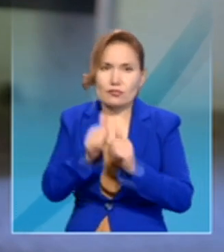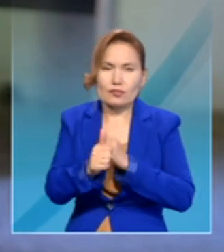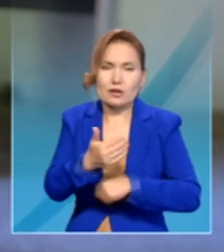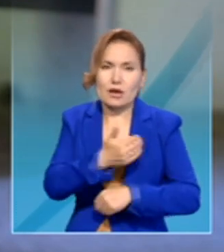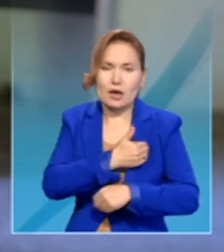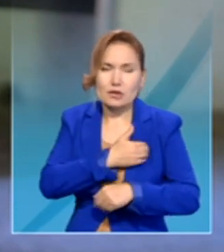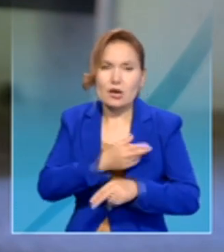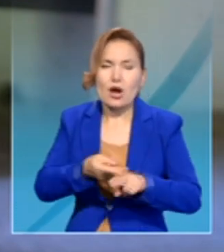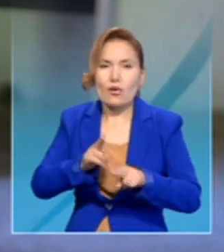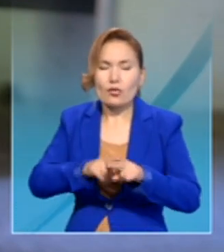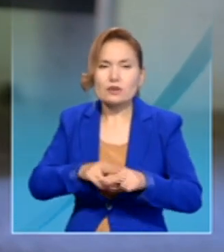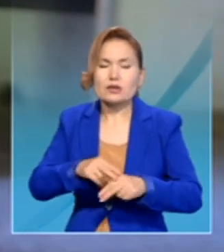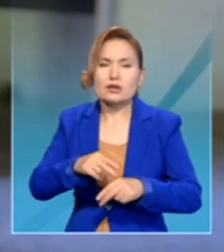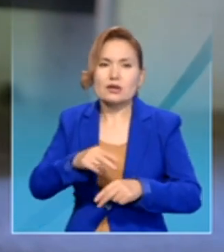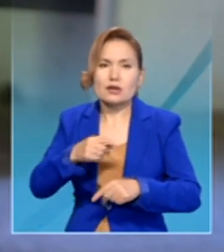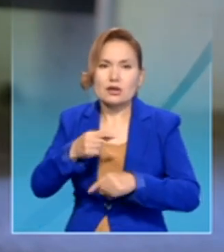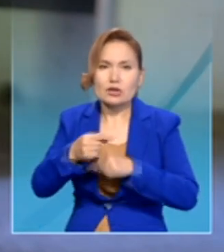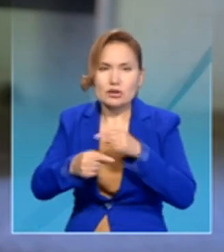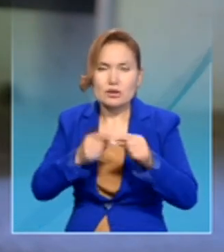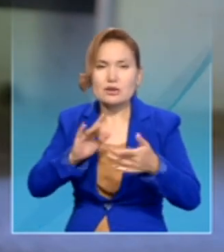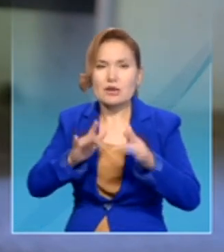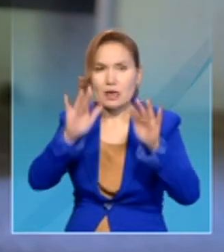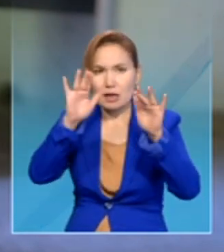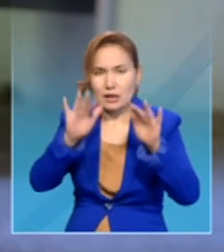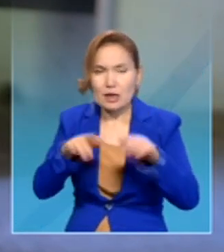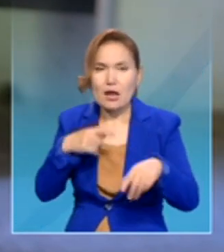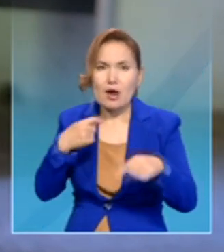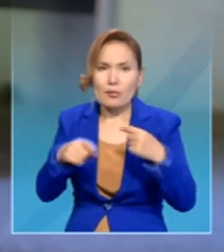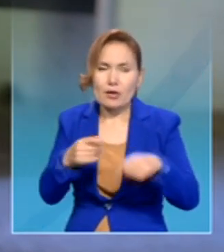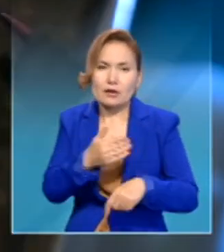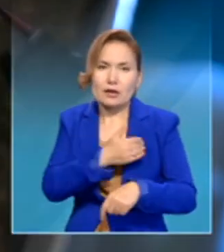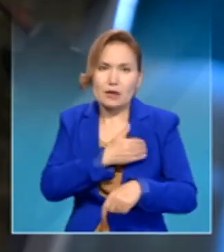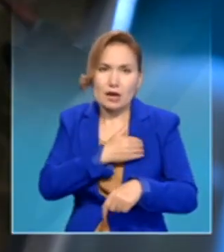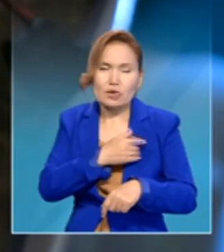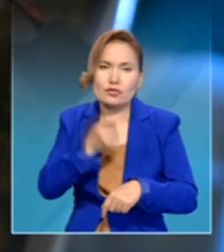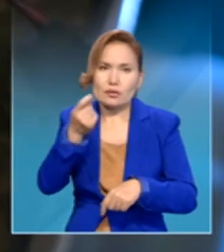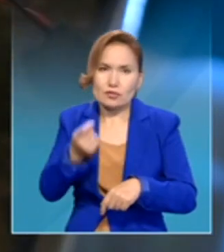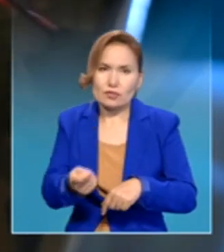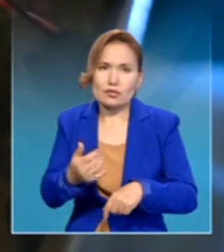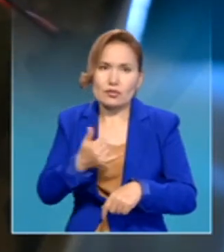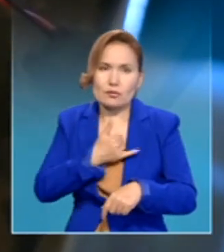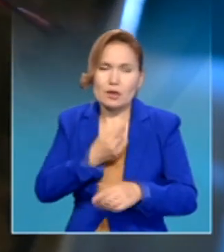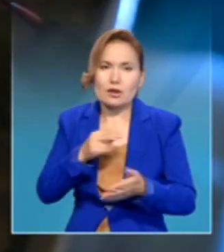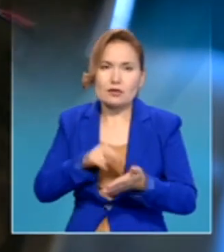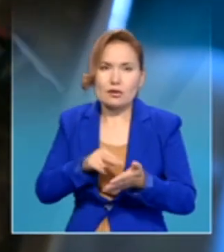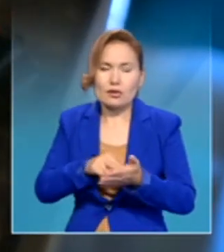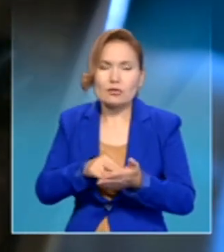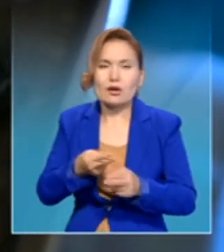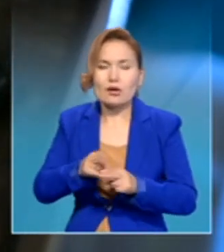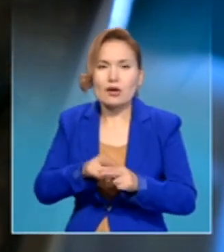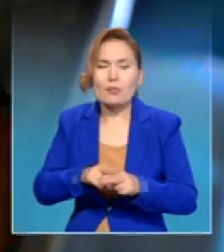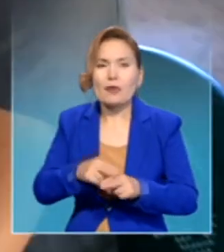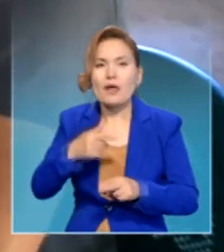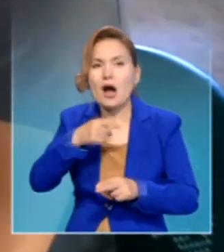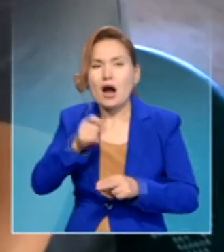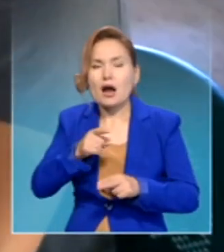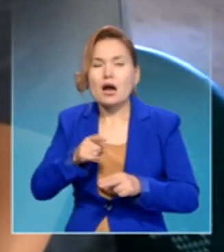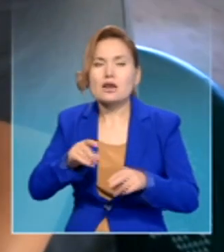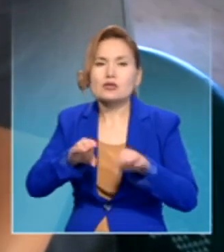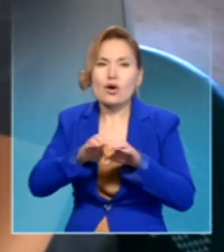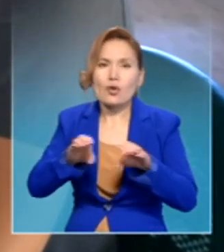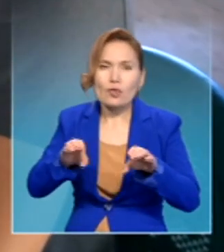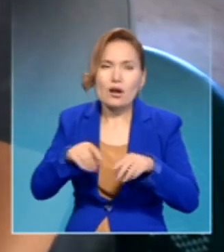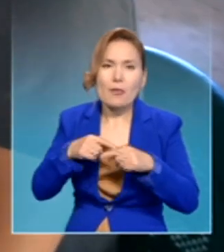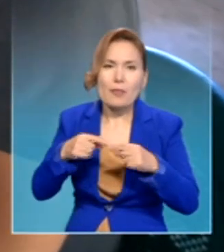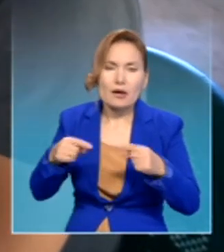портал социальный услуга арқылы халыққа тегін ұсынсақ деген ой бар. Мұхамеджан протезден бөлек қазір газ құбырындағы ақау мен